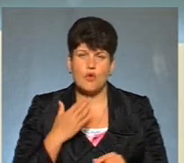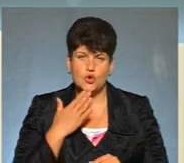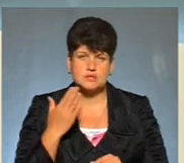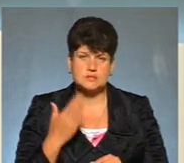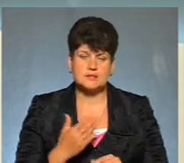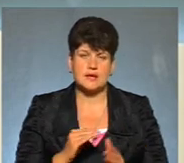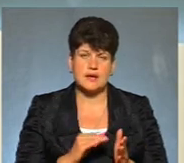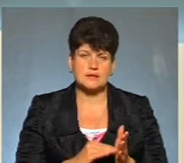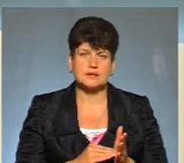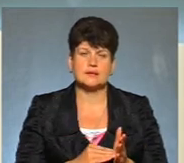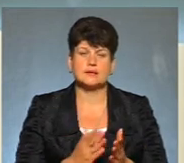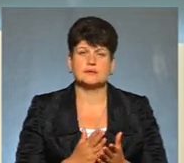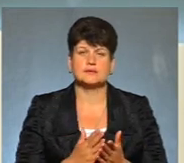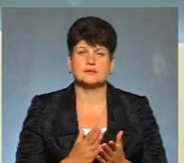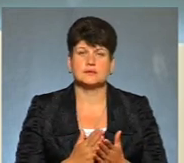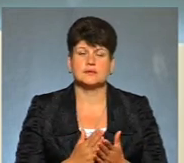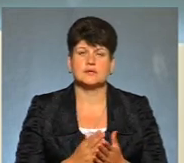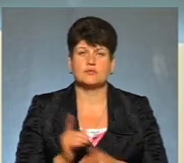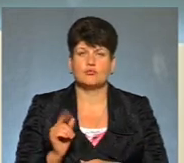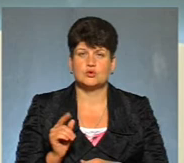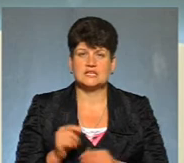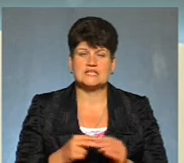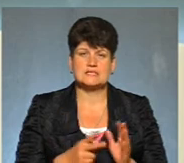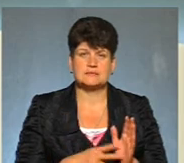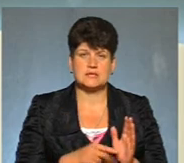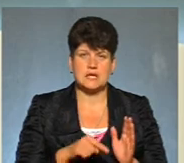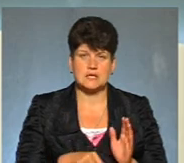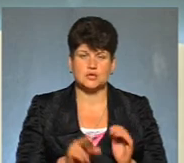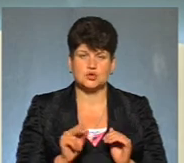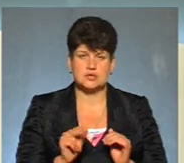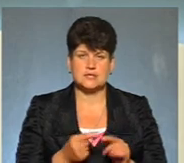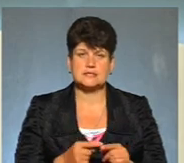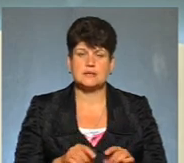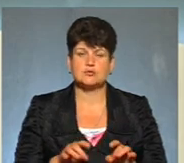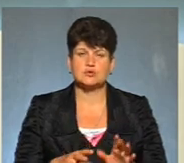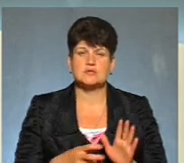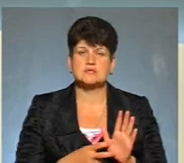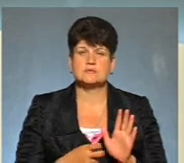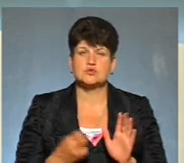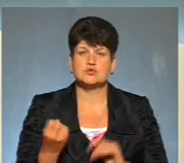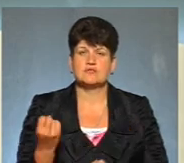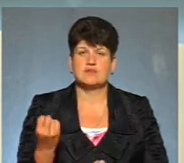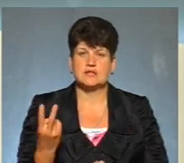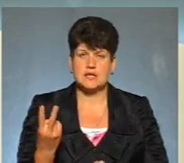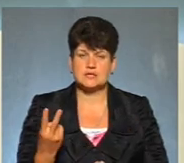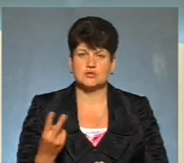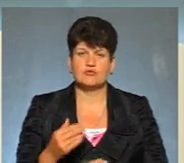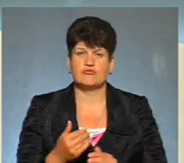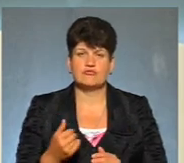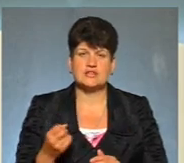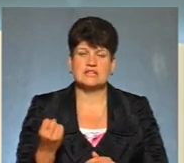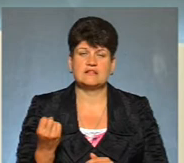яка вступила в силу із понеділка 17 числа, це постанова 712 від